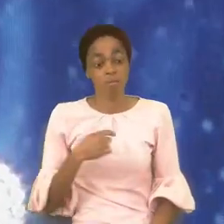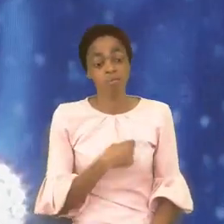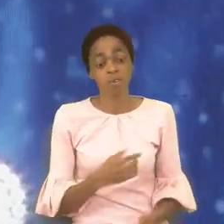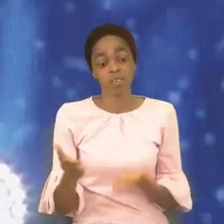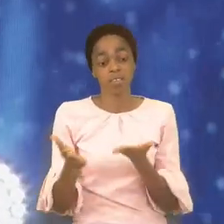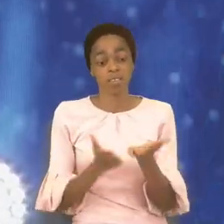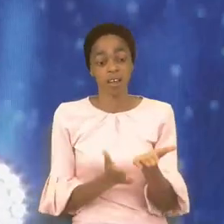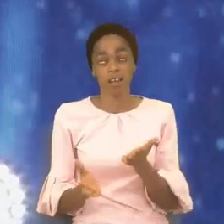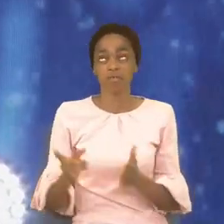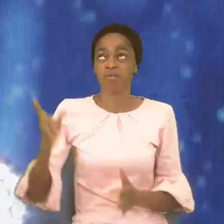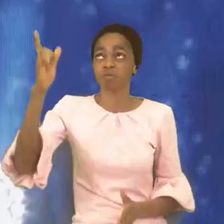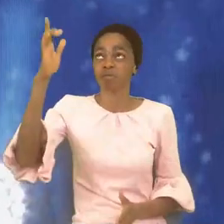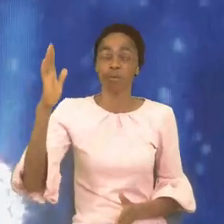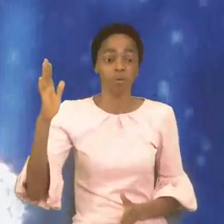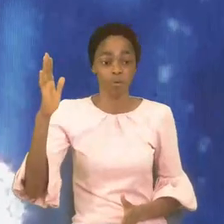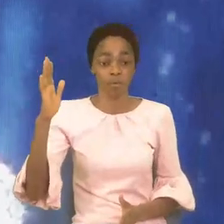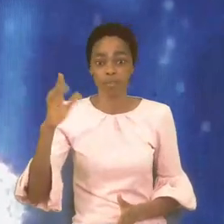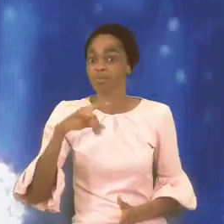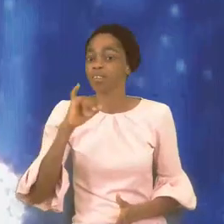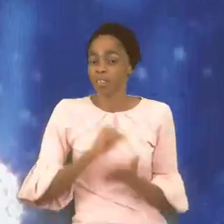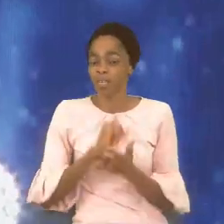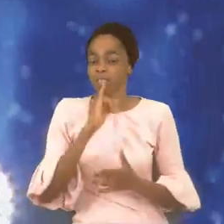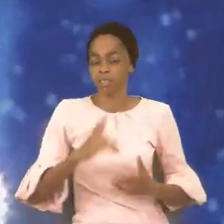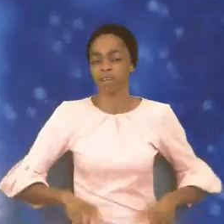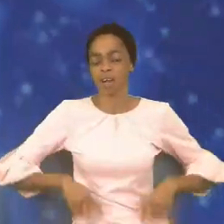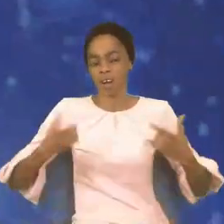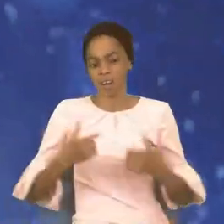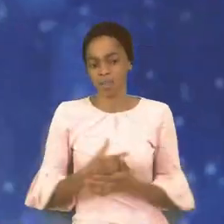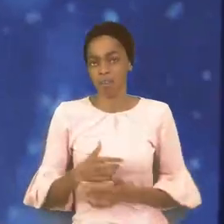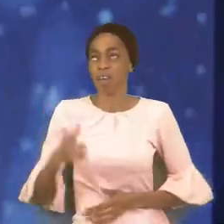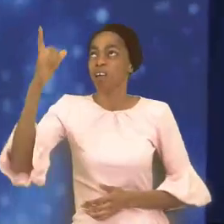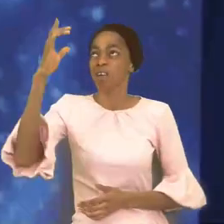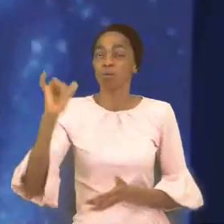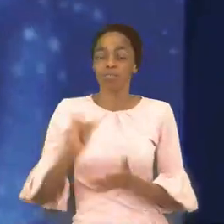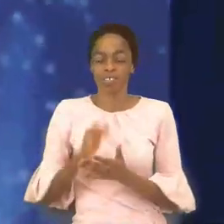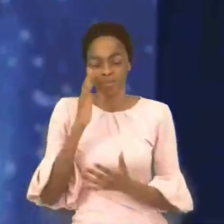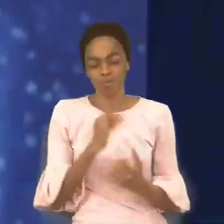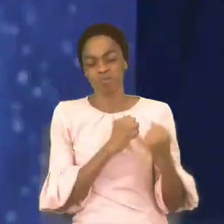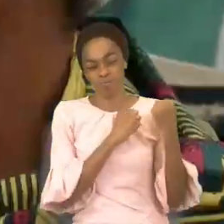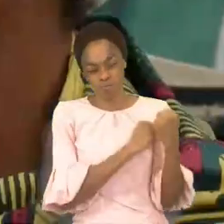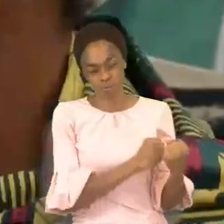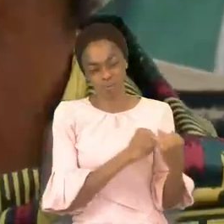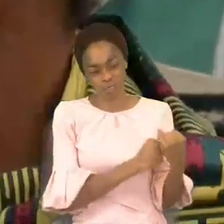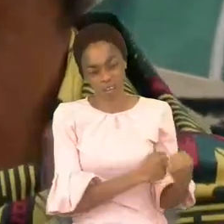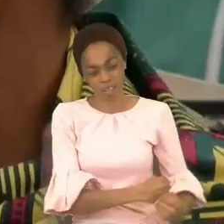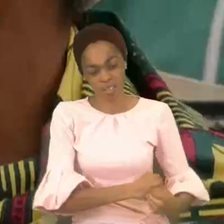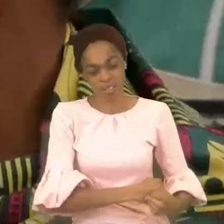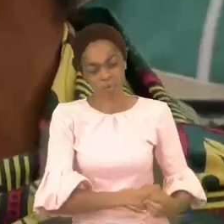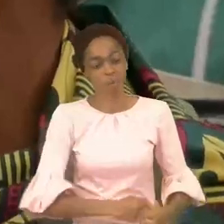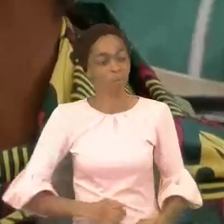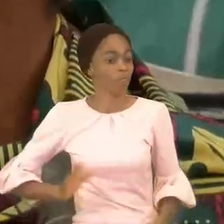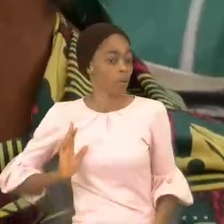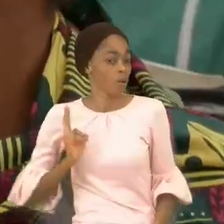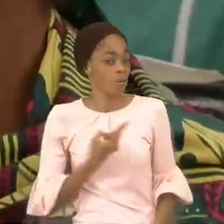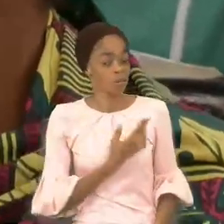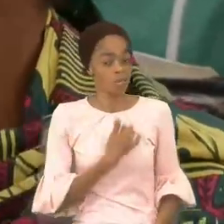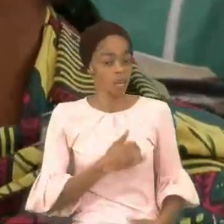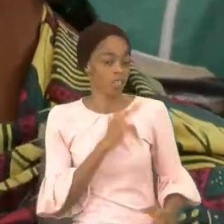un Dieu qui est toujours vivant. Un Dieu qui va nous protéger et préserver nos